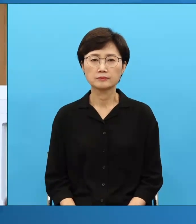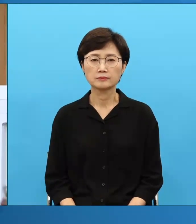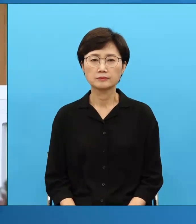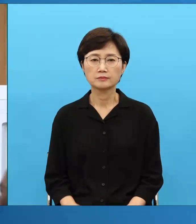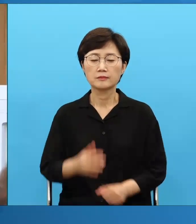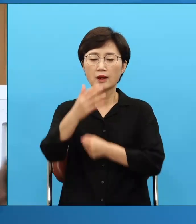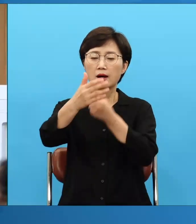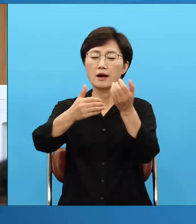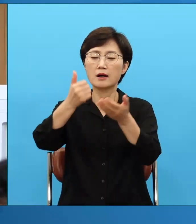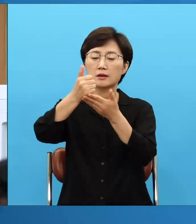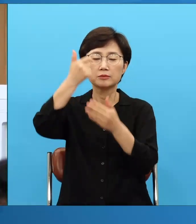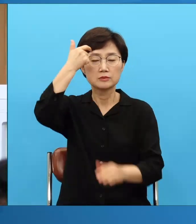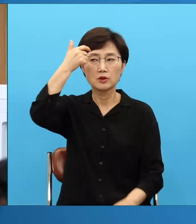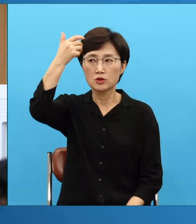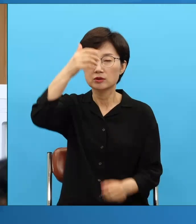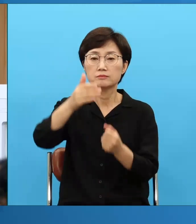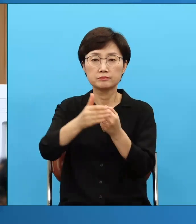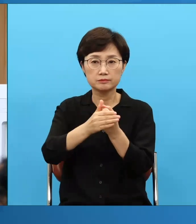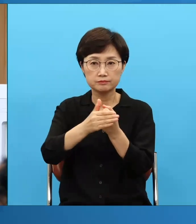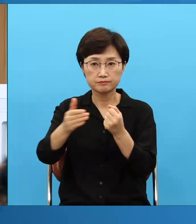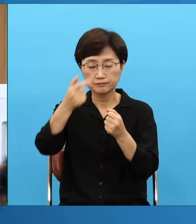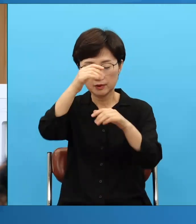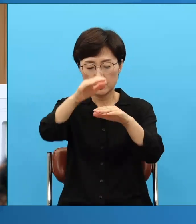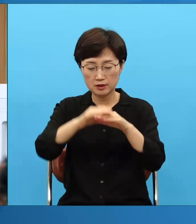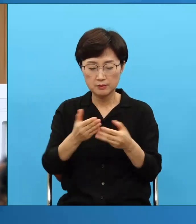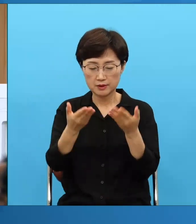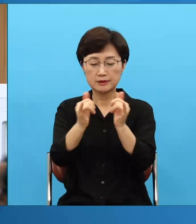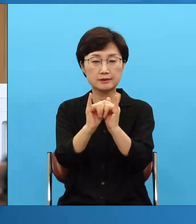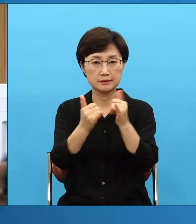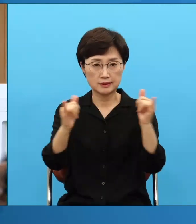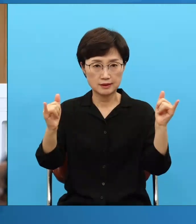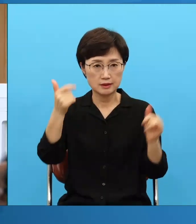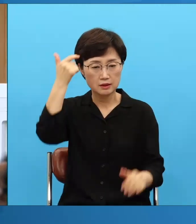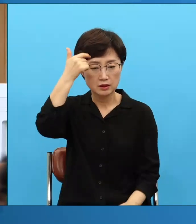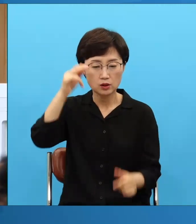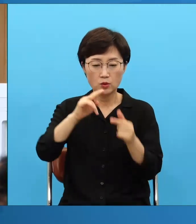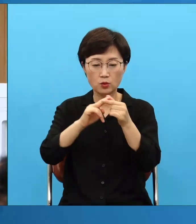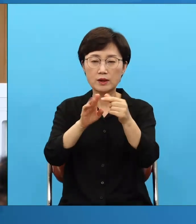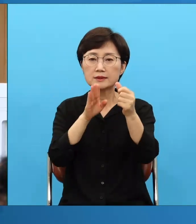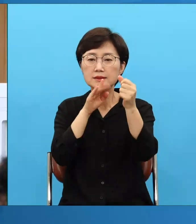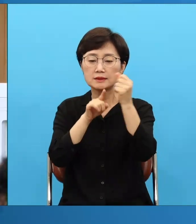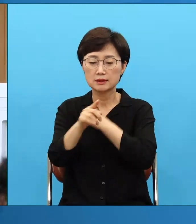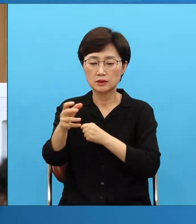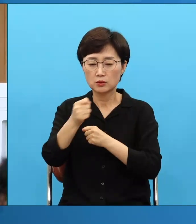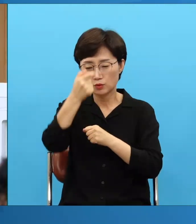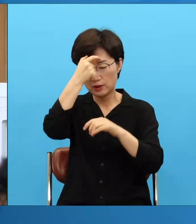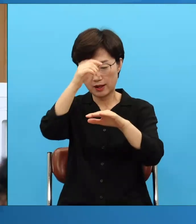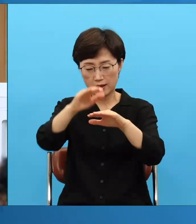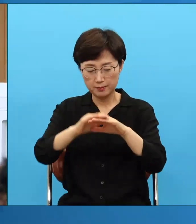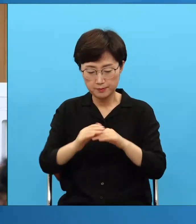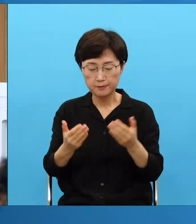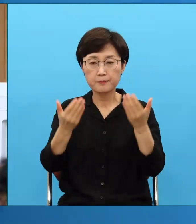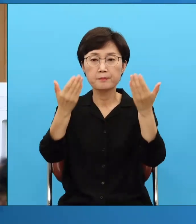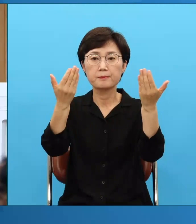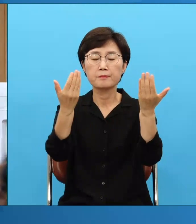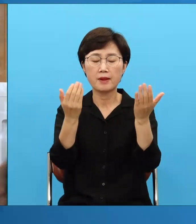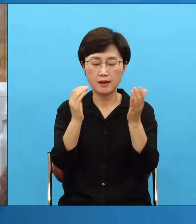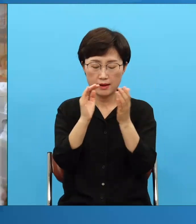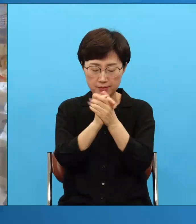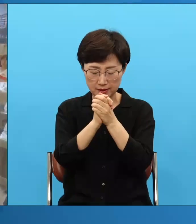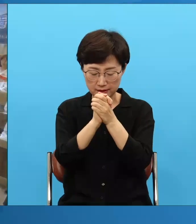하나님의 영이시니 예배한 자가 영과 진리로 예배할지니라. God is spirit, and his worshippers must worship in spirit and in truth.